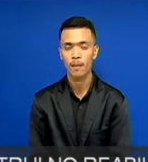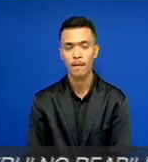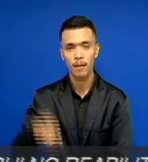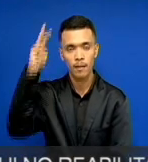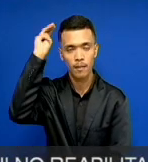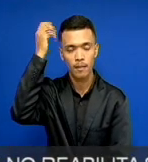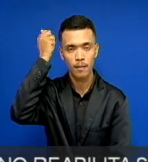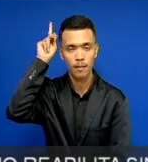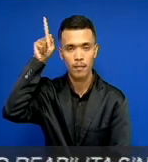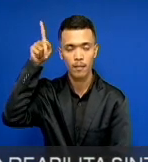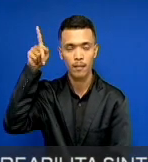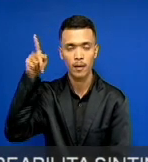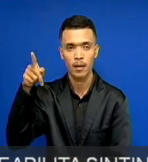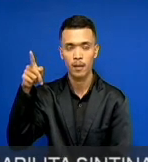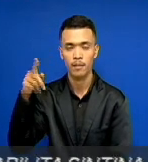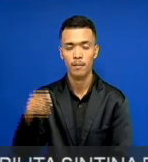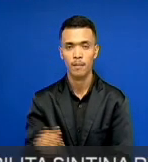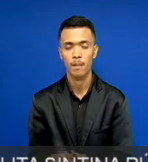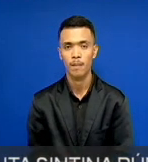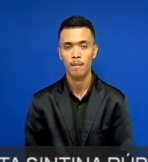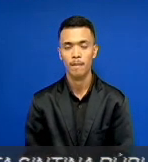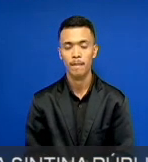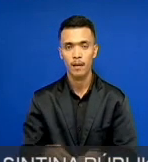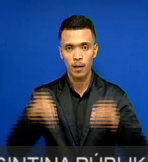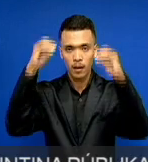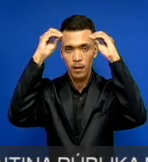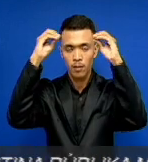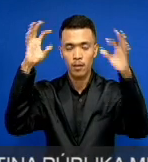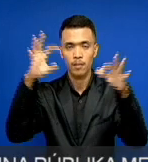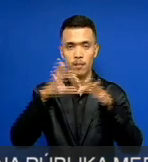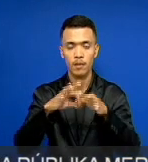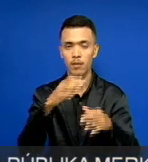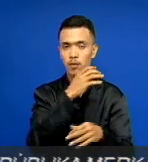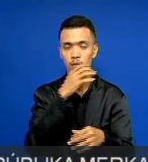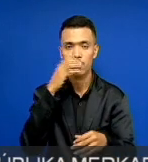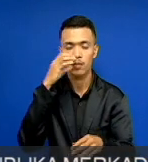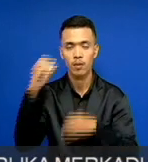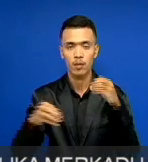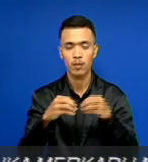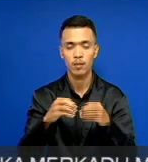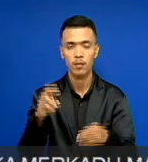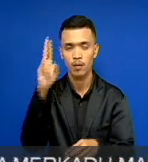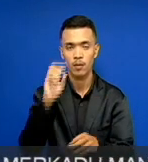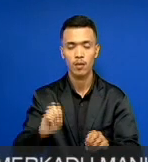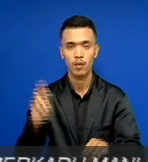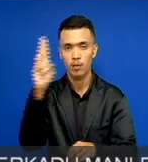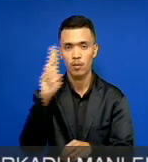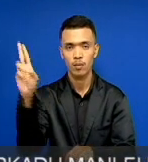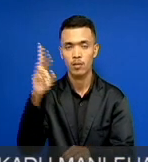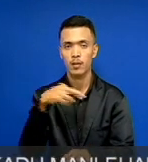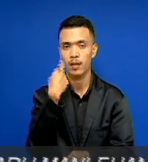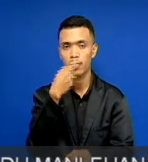Ministério Agricultura, Pecuária, Pescas e Floresta, Hanuren membro horticultura, conaba maneira utiliza harikulit sai adubo